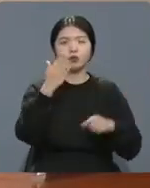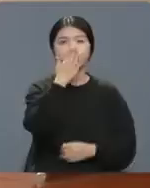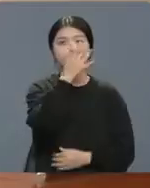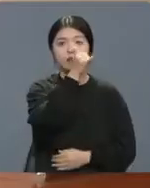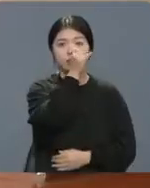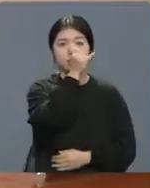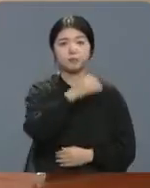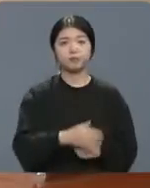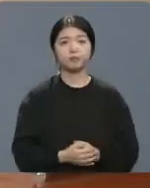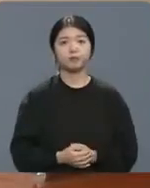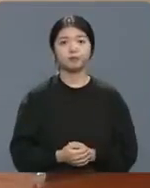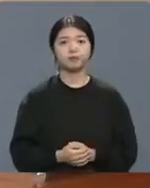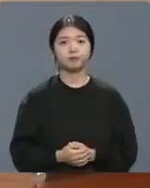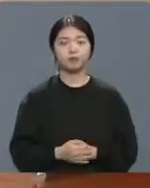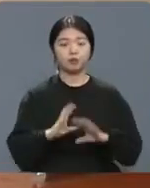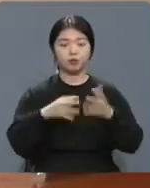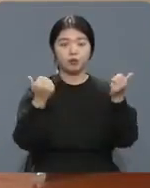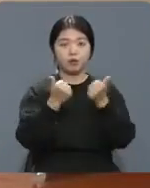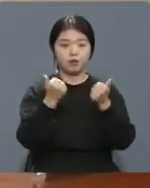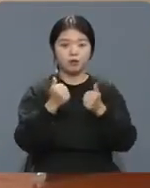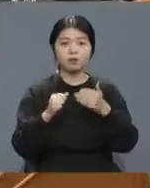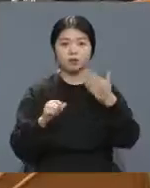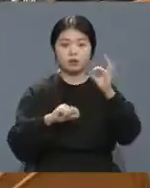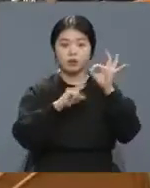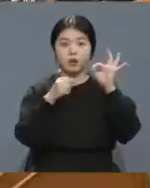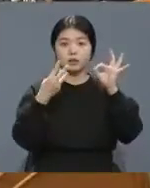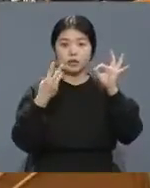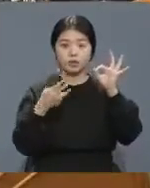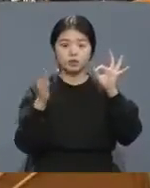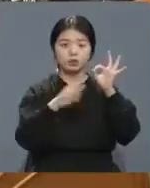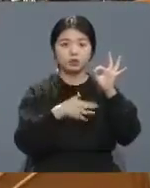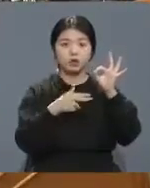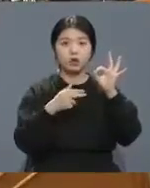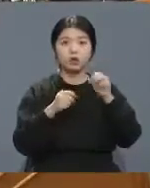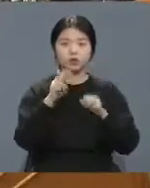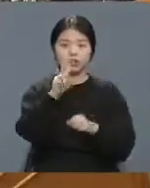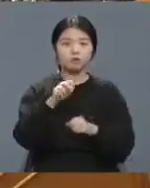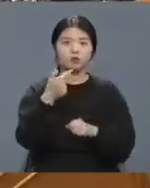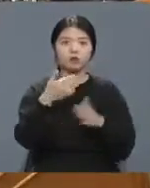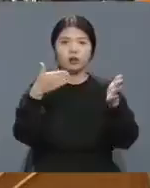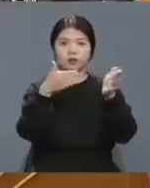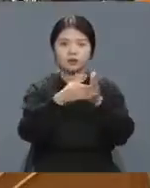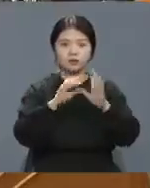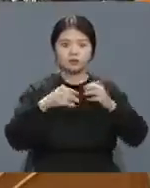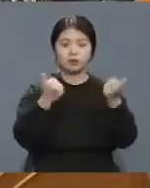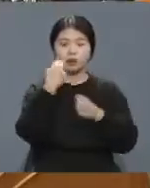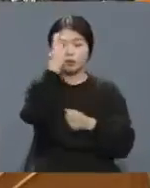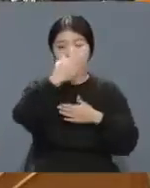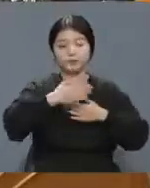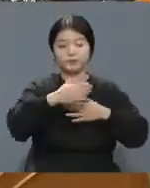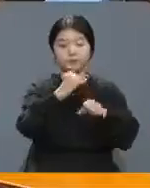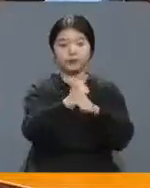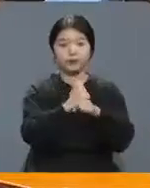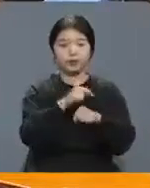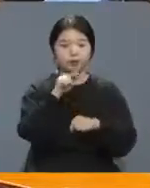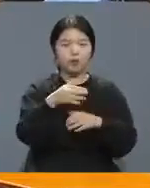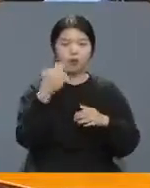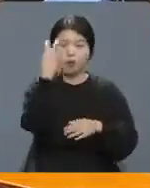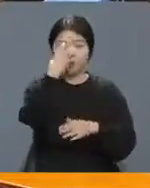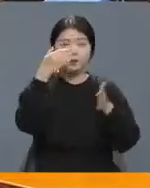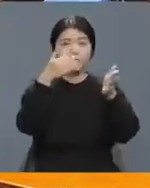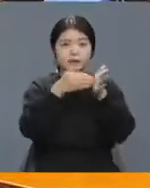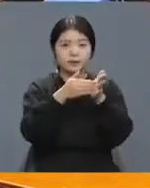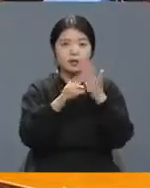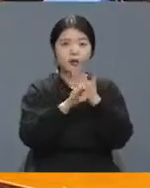있다는 겁니다 국회는 다음 달 7일부터 26일까지 국정감사를 진행합니다 국감이 끝나면 여야는